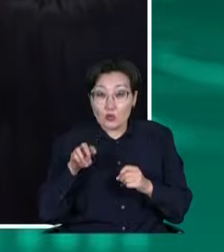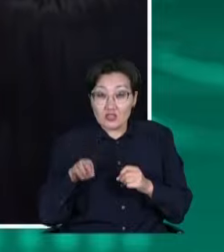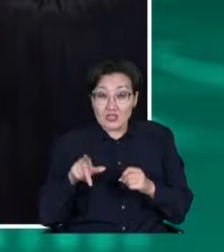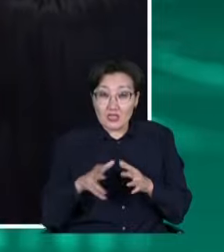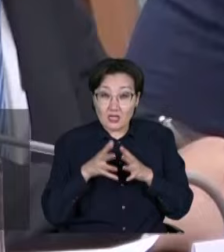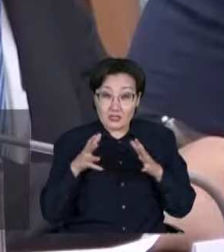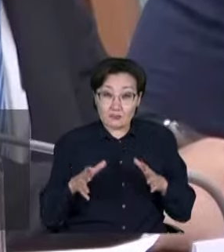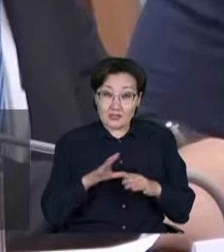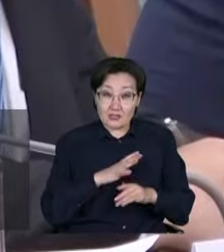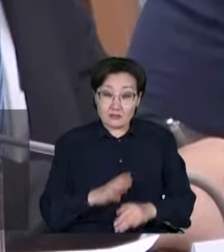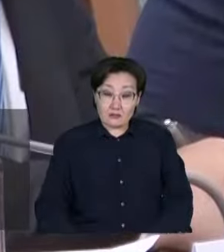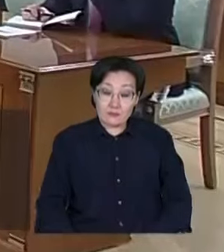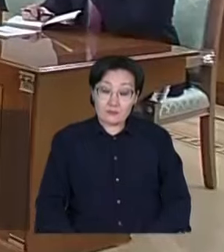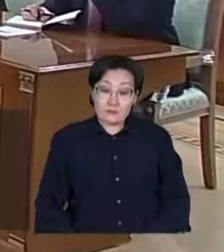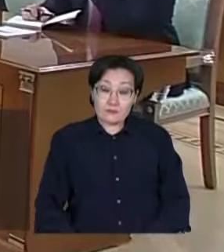асып кетті.